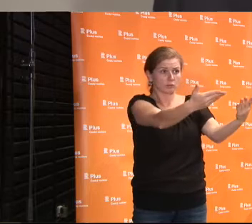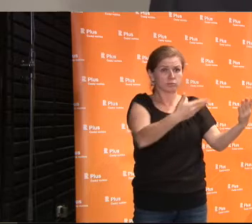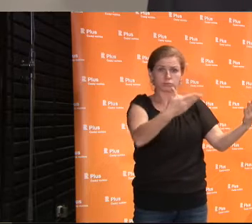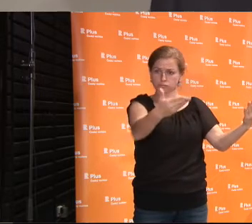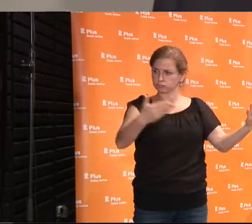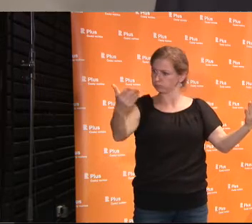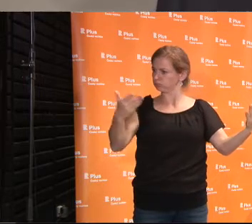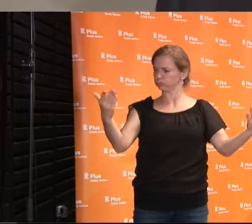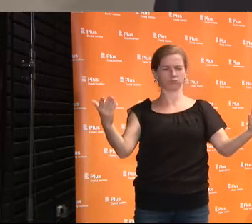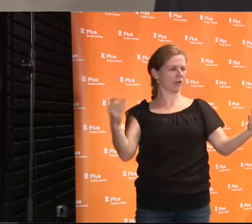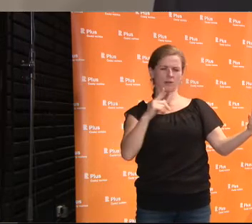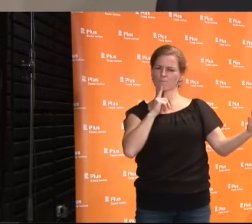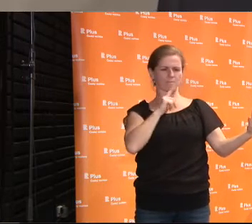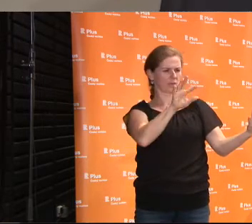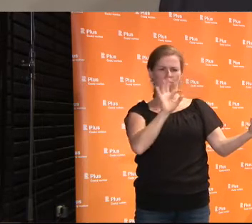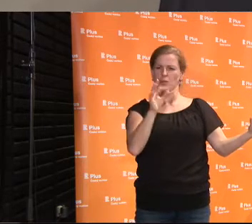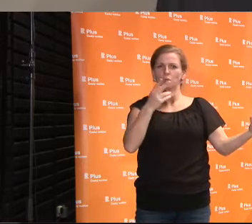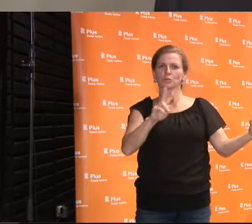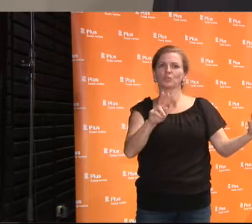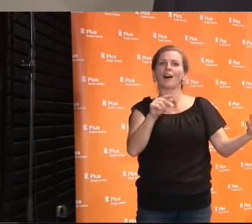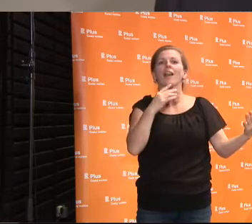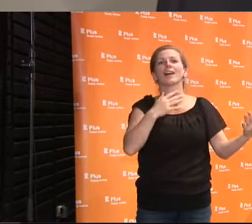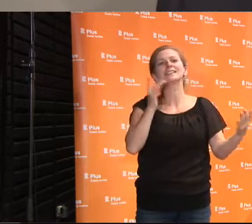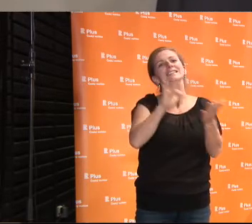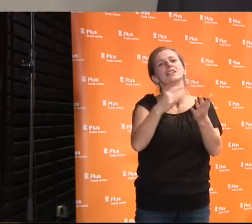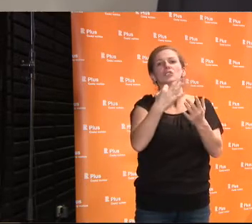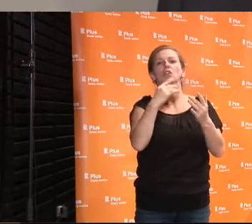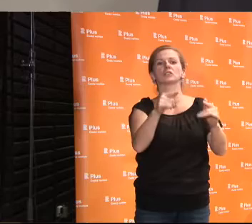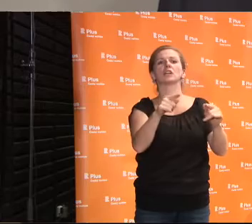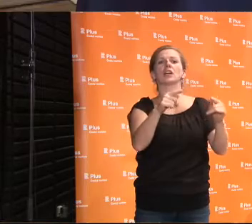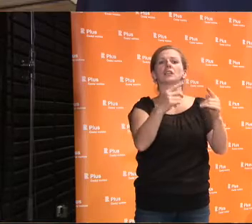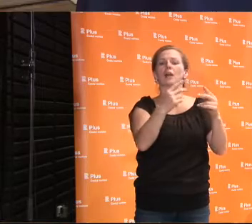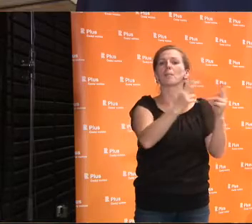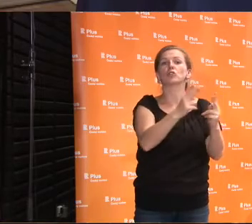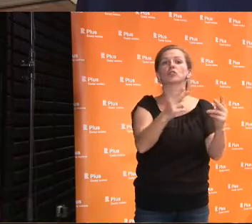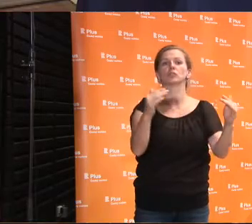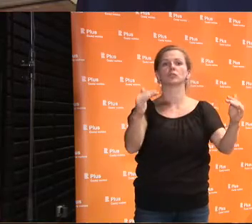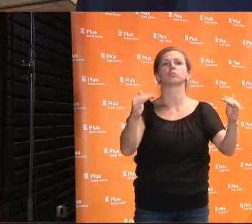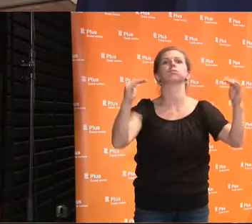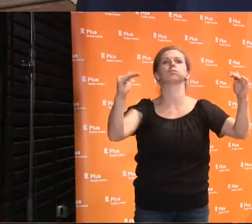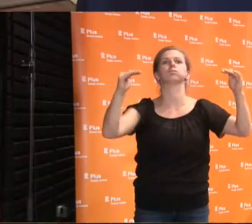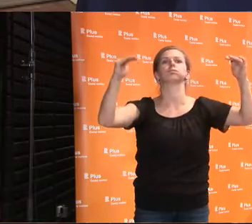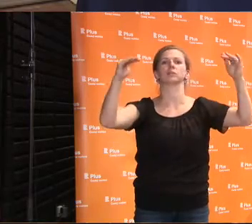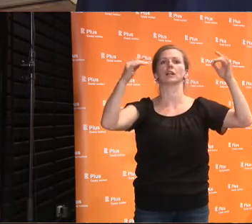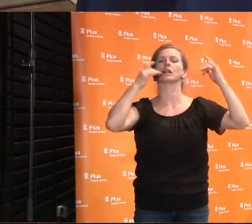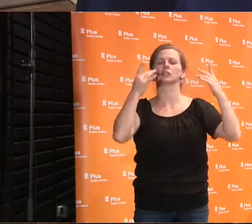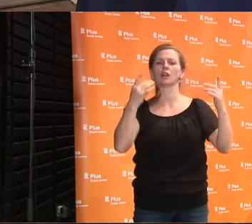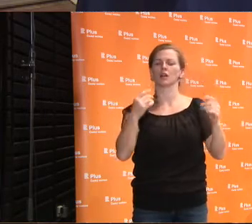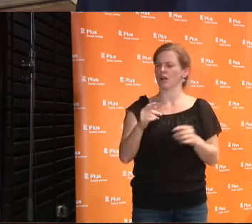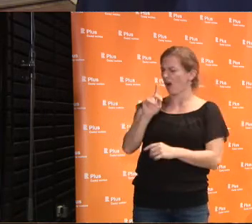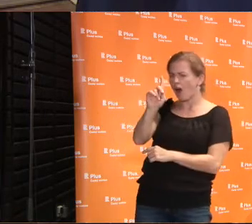Chceme, aby byly ty varianty ještě lepší. No a nepovede to k tomu, že my budeme dělat stále méně a méně těch rozhodnutí a